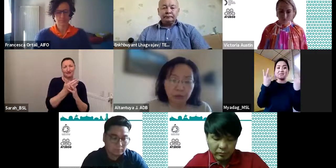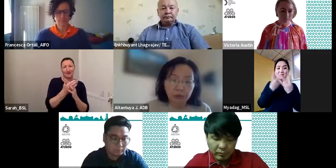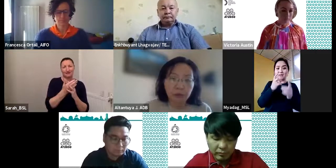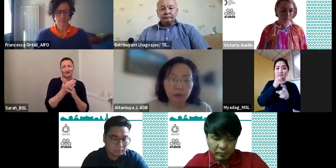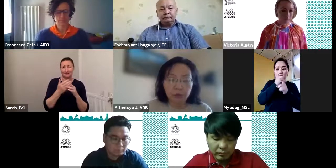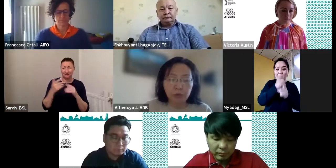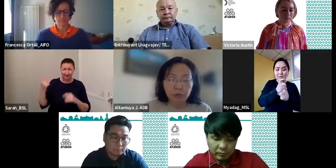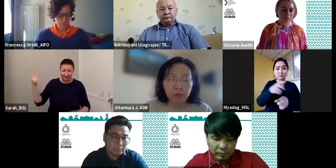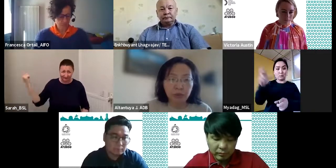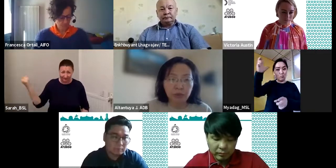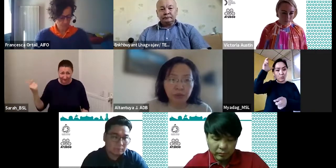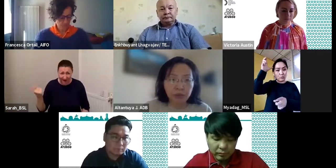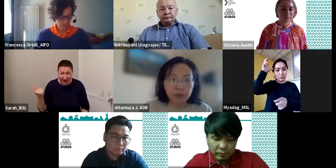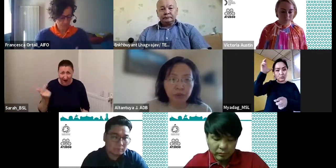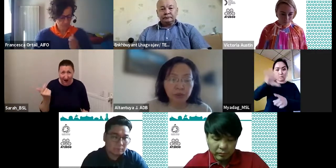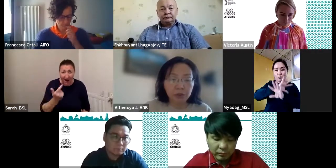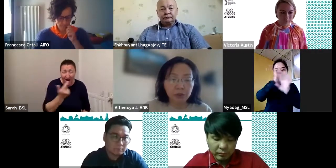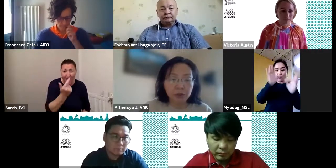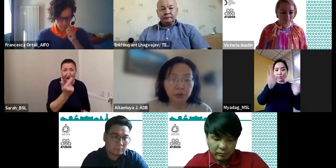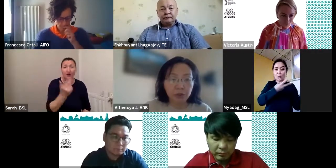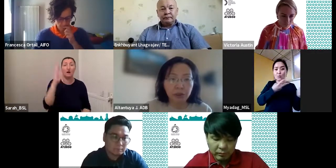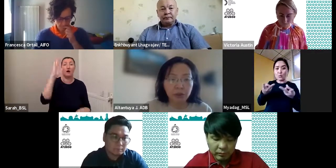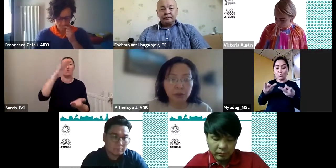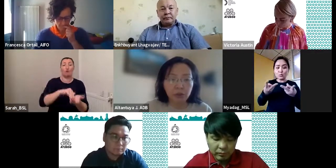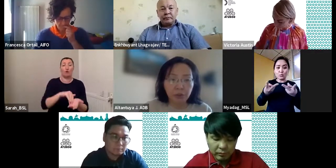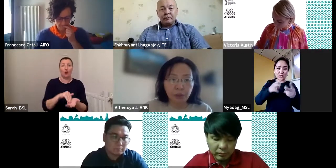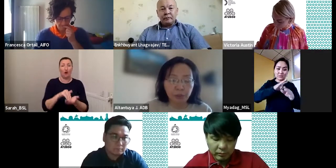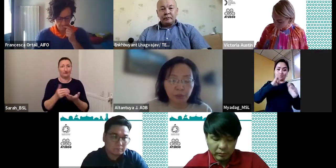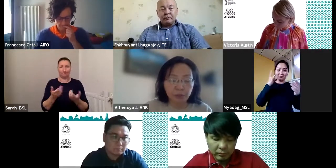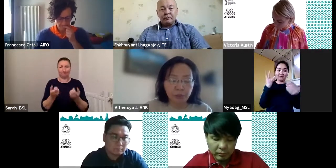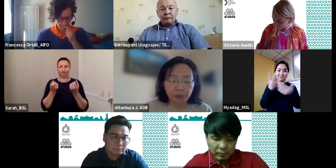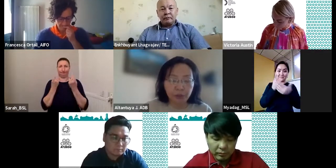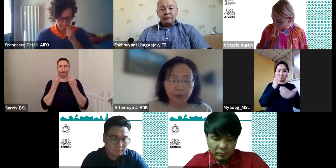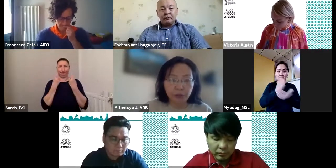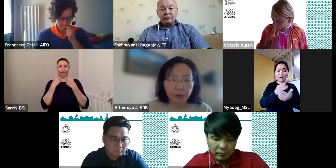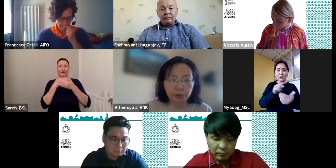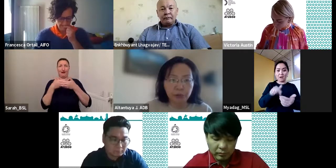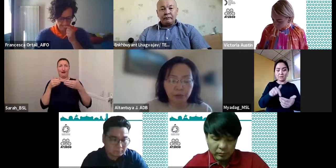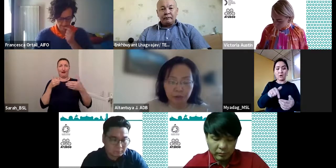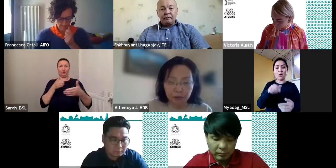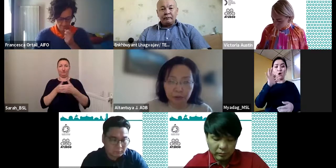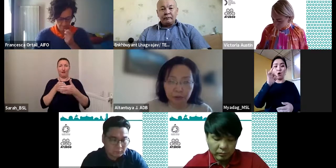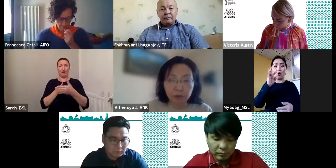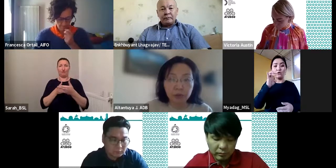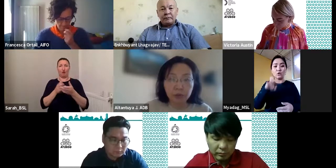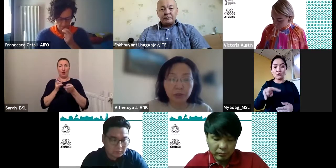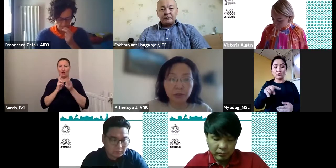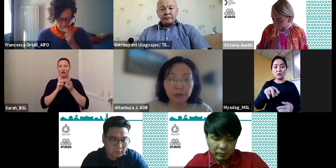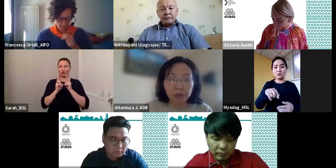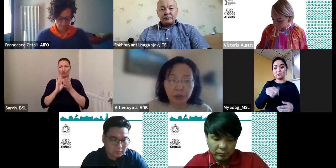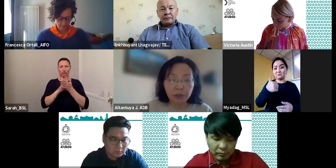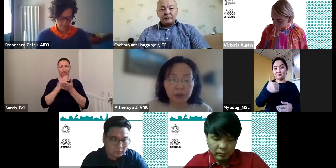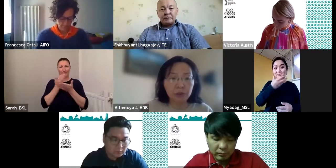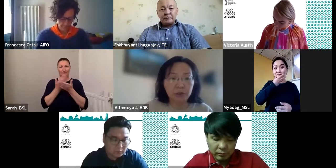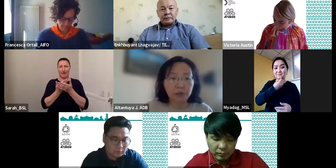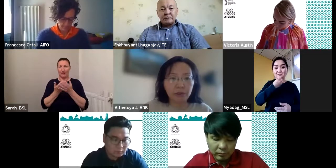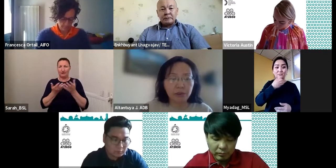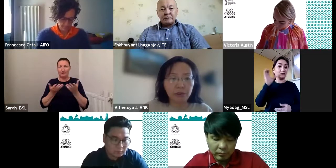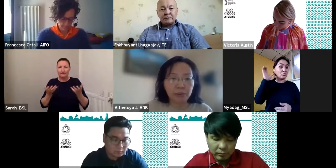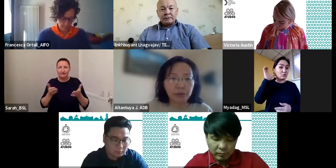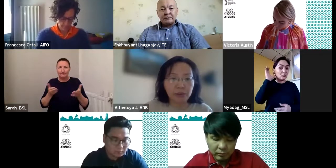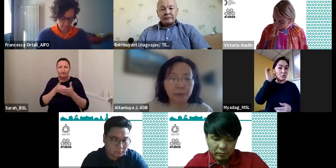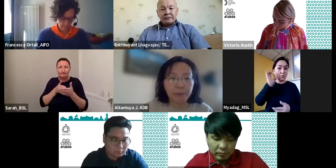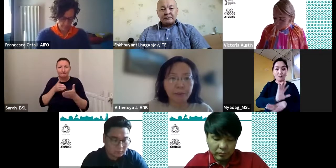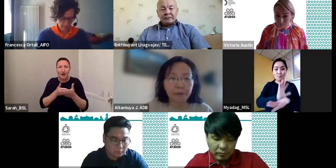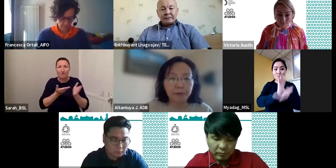гэдэг одоо үйлчилгээнүүдийг нэгтгэх гэж байгаа учраас бол зохион байгуулалт онлын хувьд бол айтайхан сонсогдож байгаа боловч яг хэрэгжүүлэх тал дээр